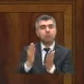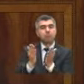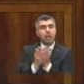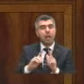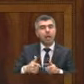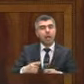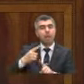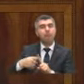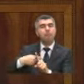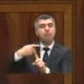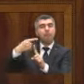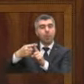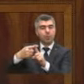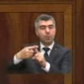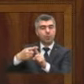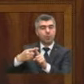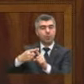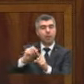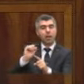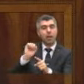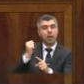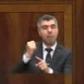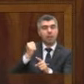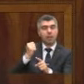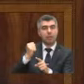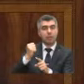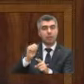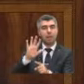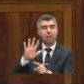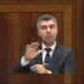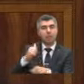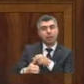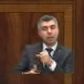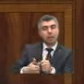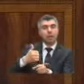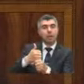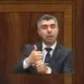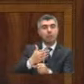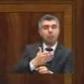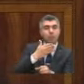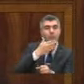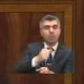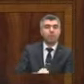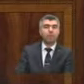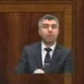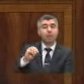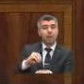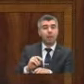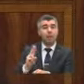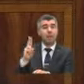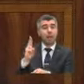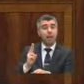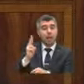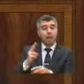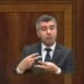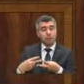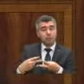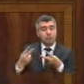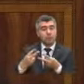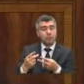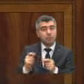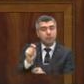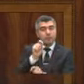إضافية برسم السنوات الخمس المقبلة. كما أطلقت الوزارة دراسة لتقييم